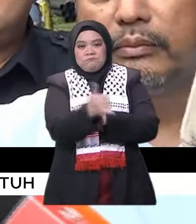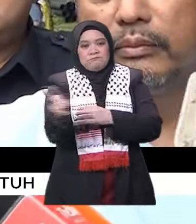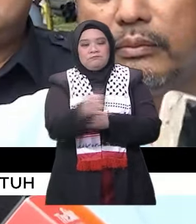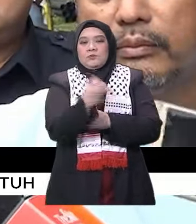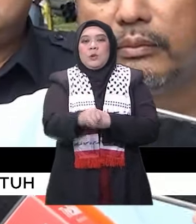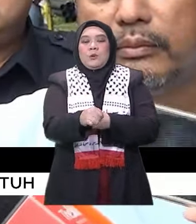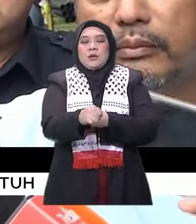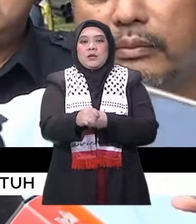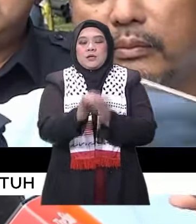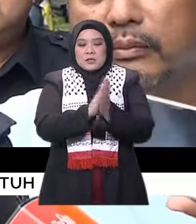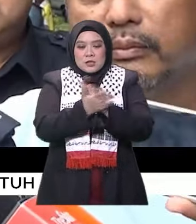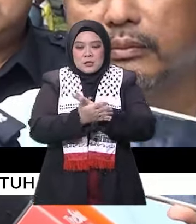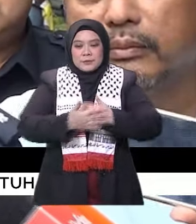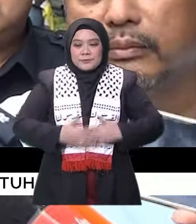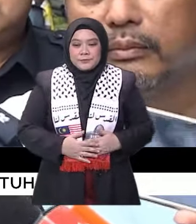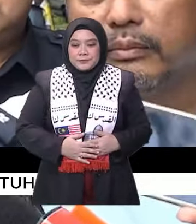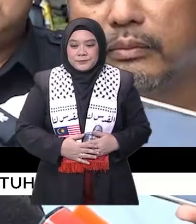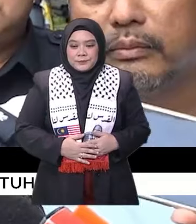dengan itu